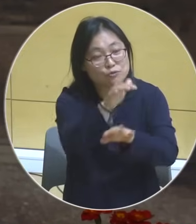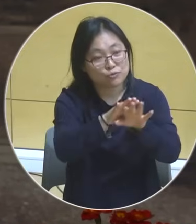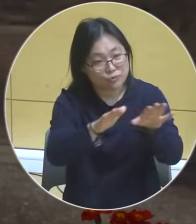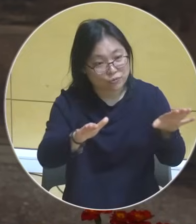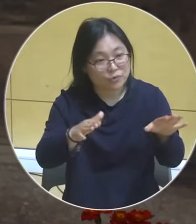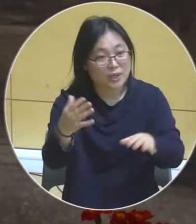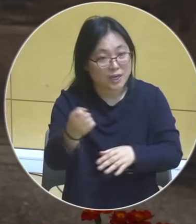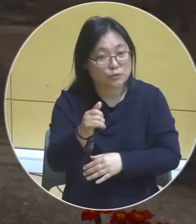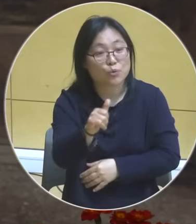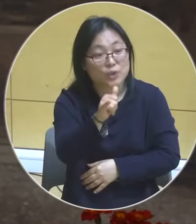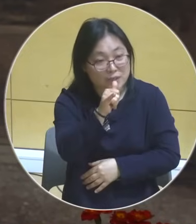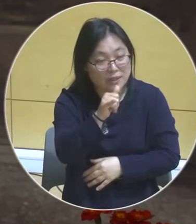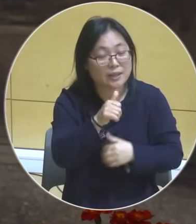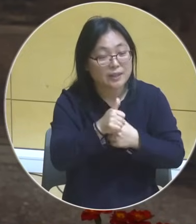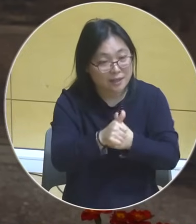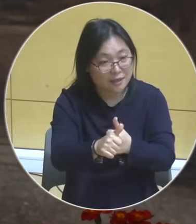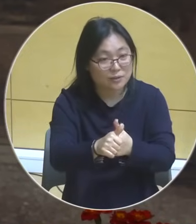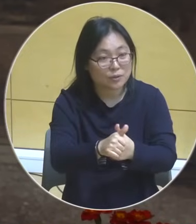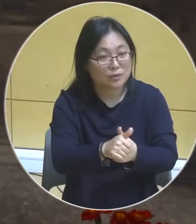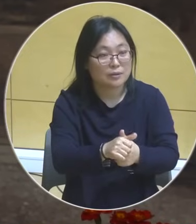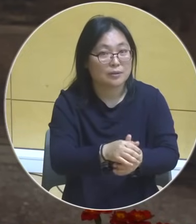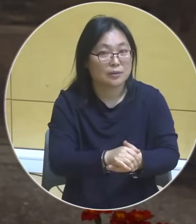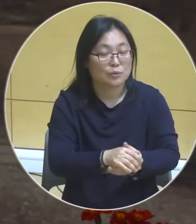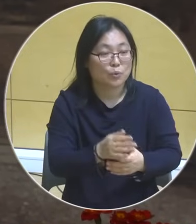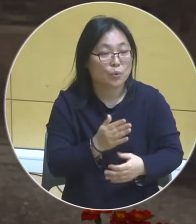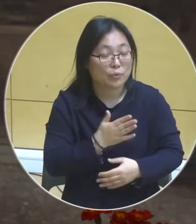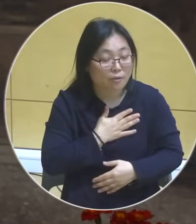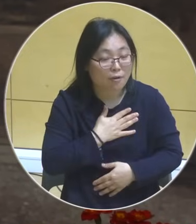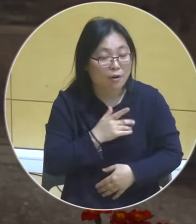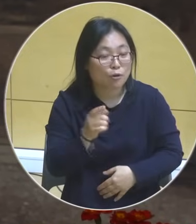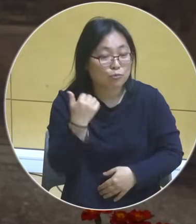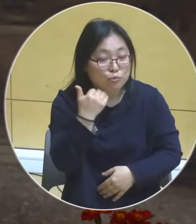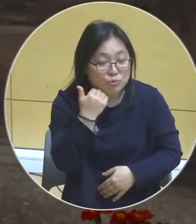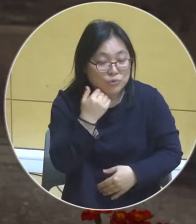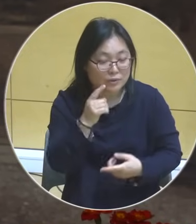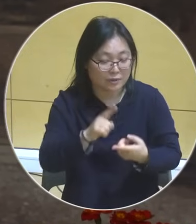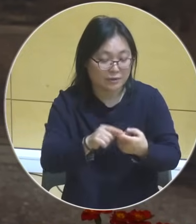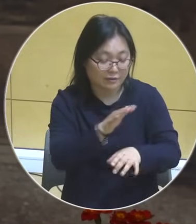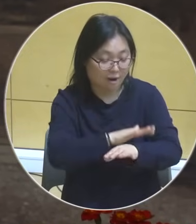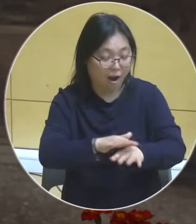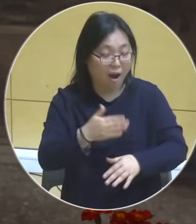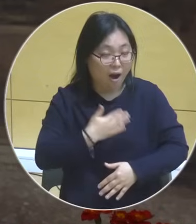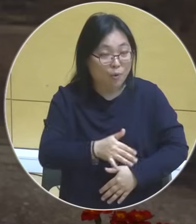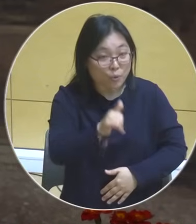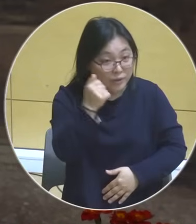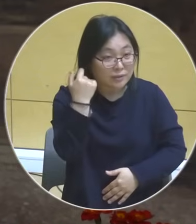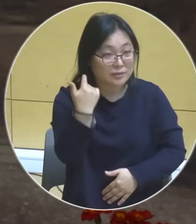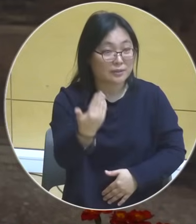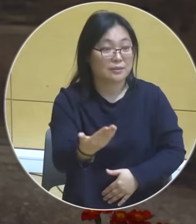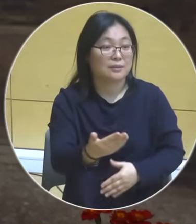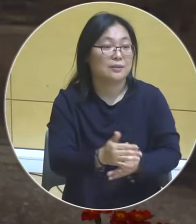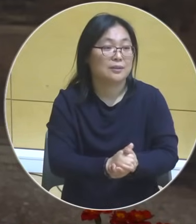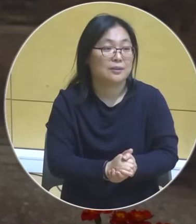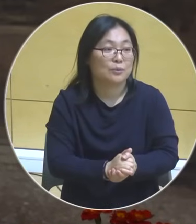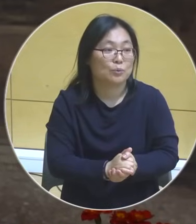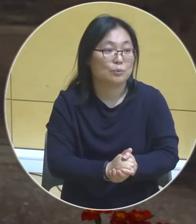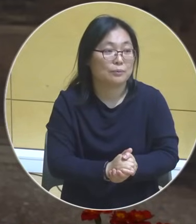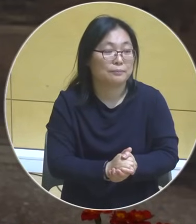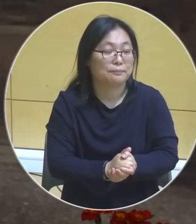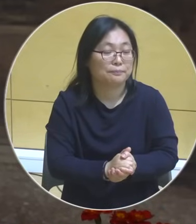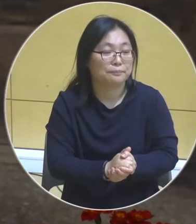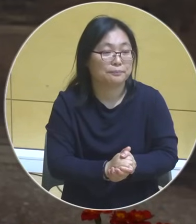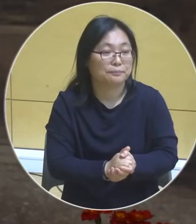가지고 있는가, 그리고 정체성을 정말로 바로 찾고 있는가, 더 나아가서 그들로